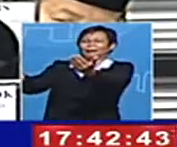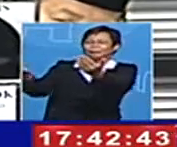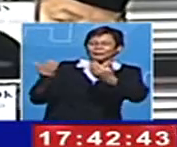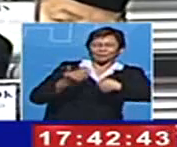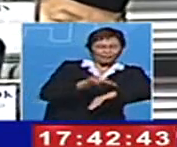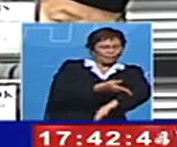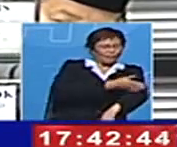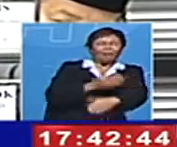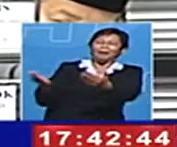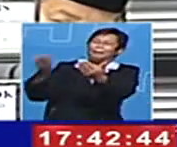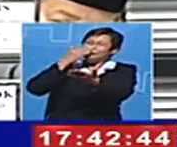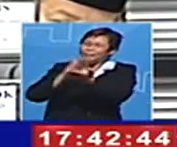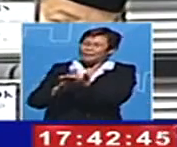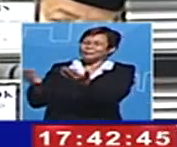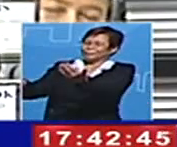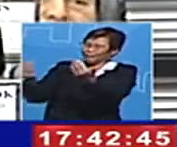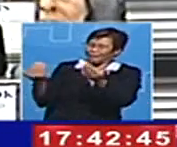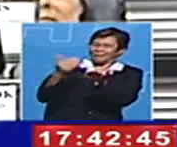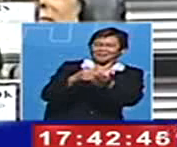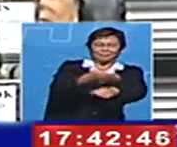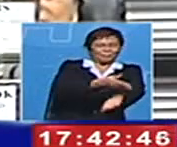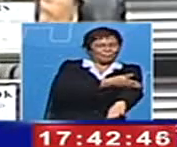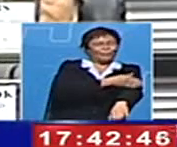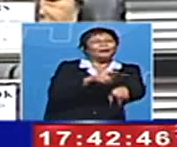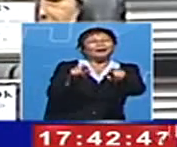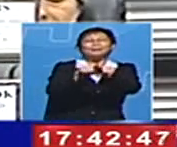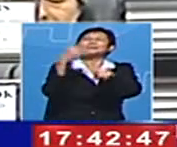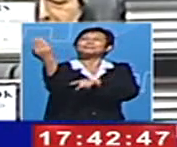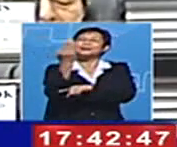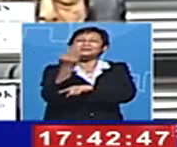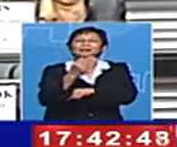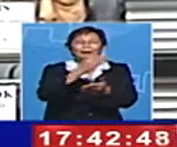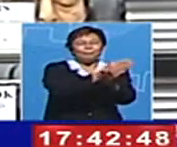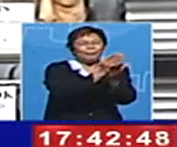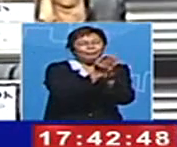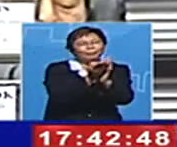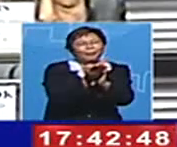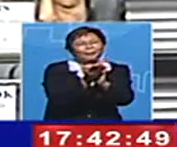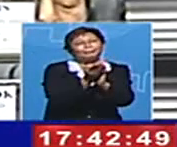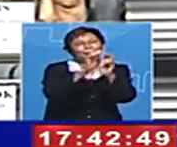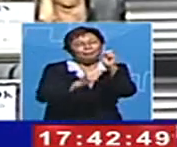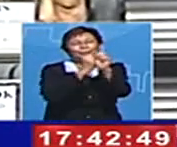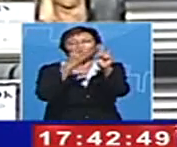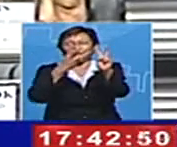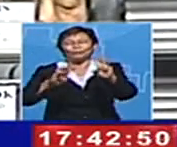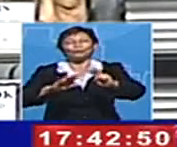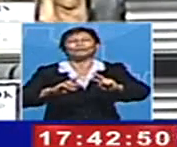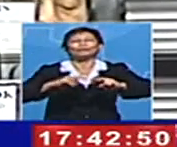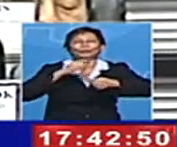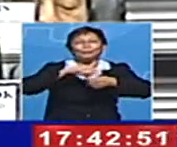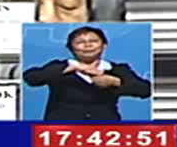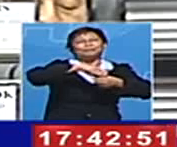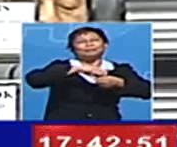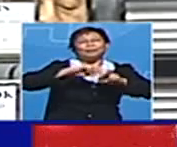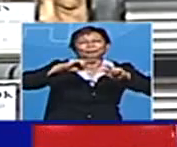pulih seperti sediakala semoga bajet ini dilimpah-limpah rahmatnya dan membawa